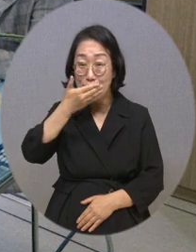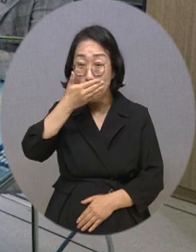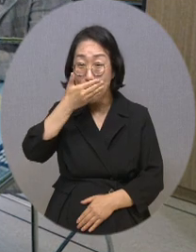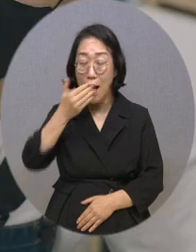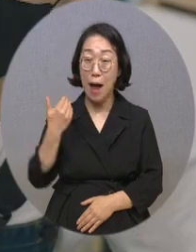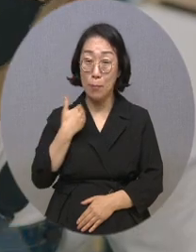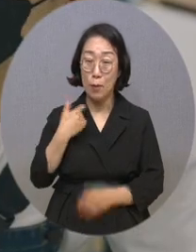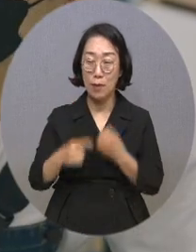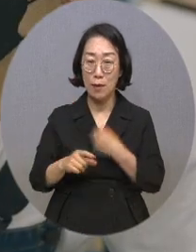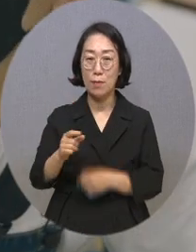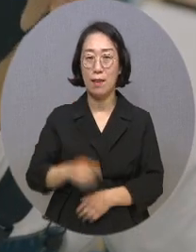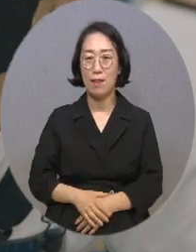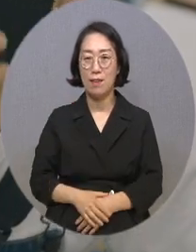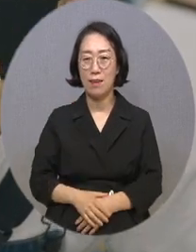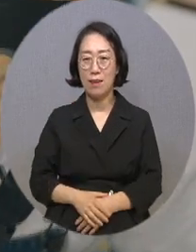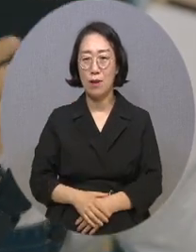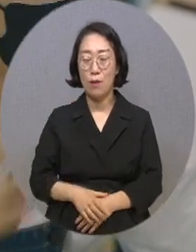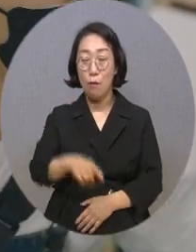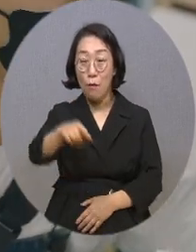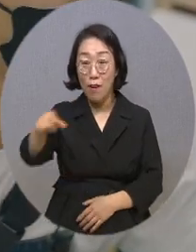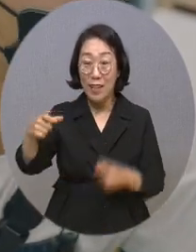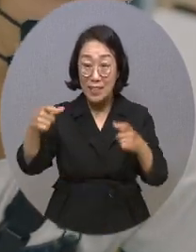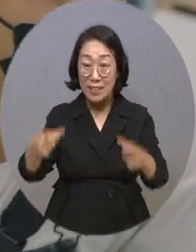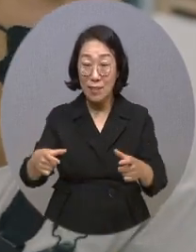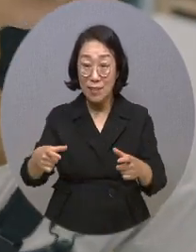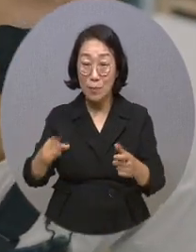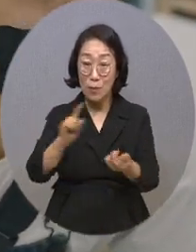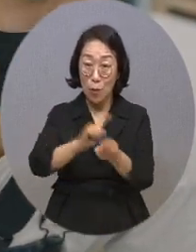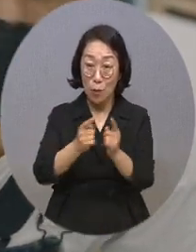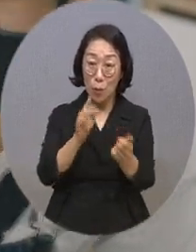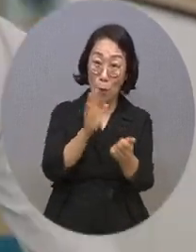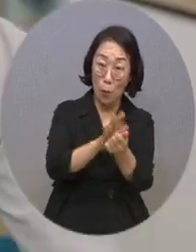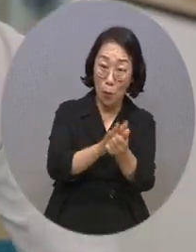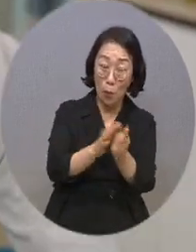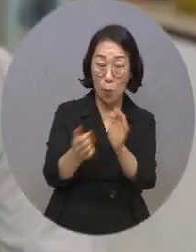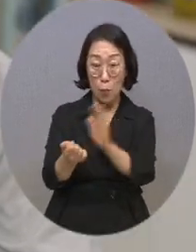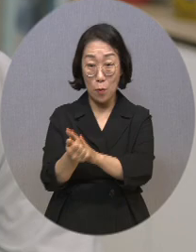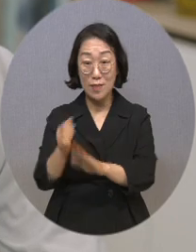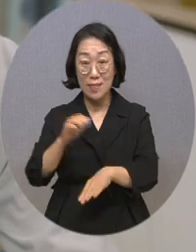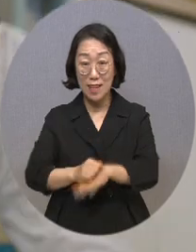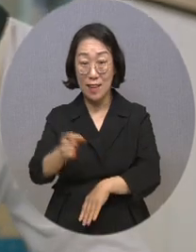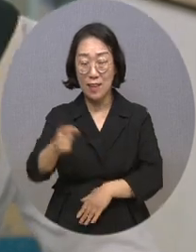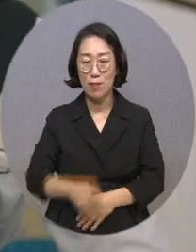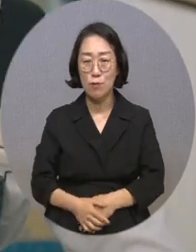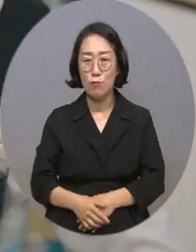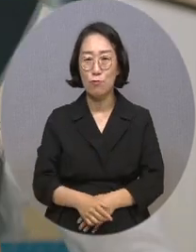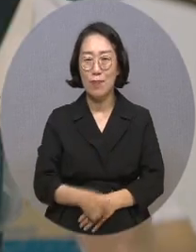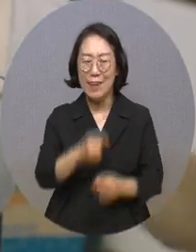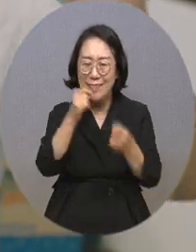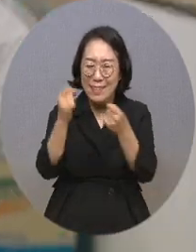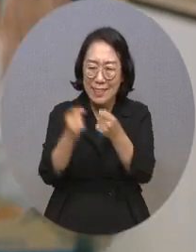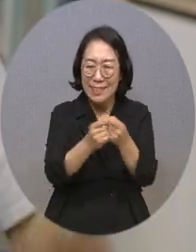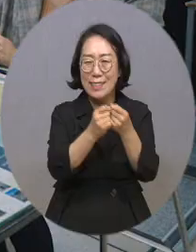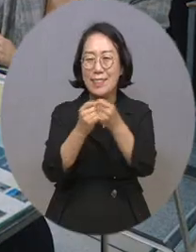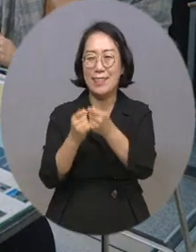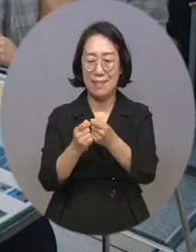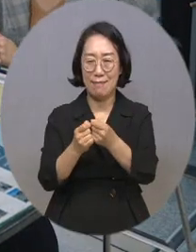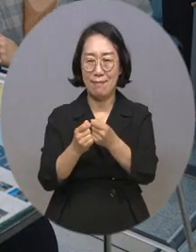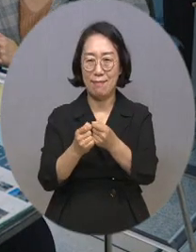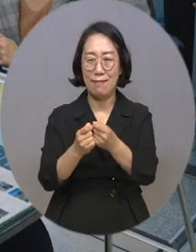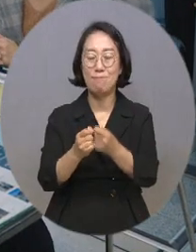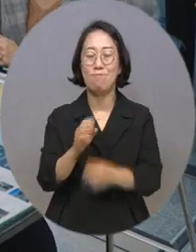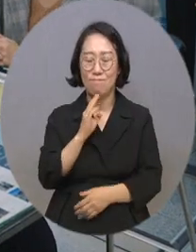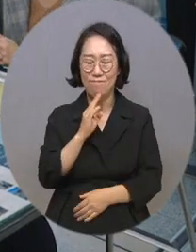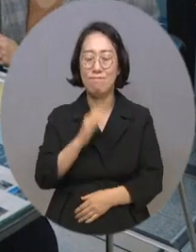괜찮은데 네. 원래 그 지역 사람들끼리는 서로 이렇게 도와주는 편인가요? 그겁니다. 어떤 거죠? 우리가 남이가. 우리가